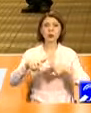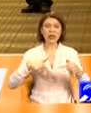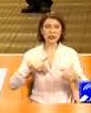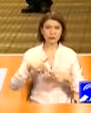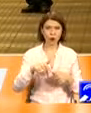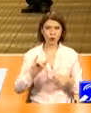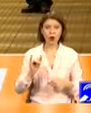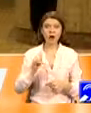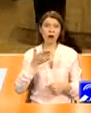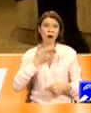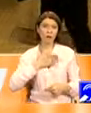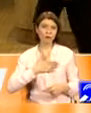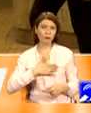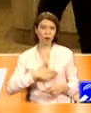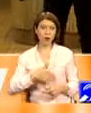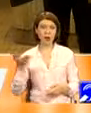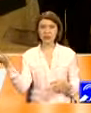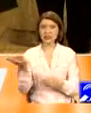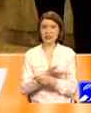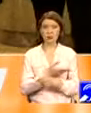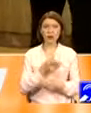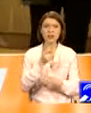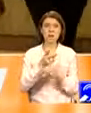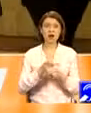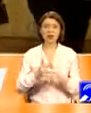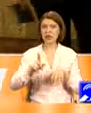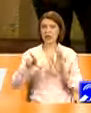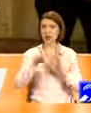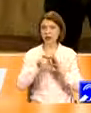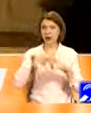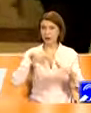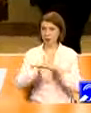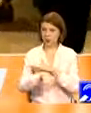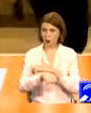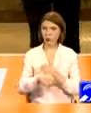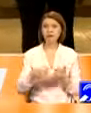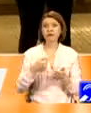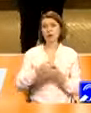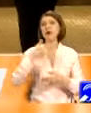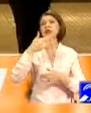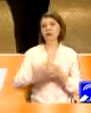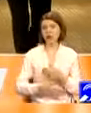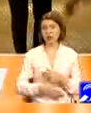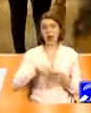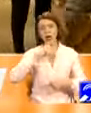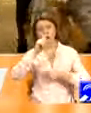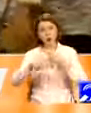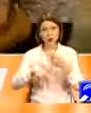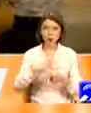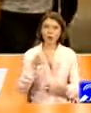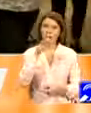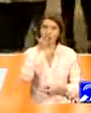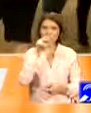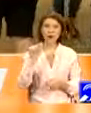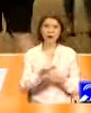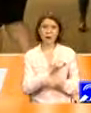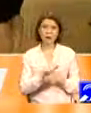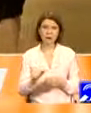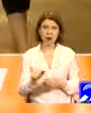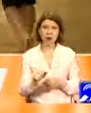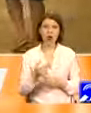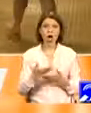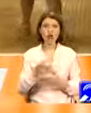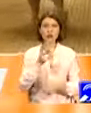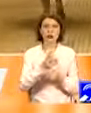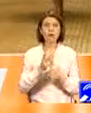Transporturilor, care dorea să demoleze chioșcurile ilegale de la metrou. Până la urmă, în lunile următoare, aprilie, mai, aceste